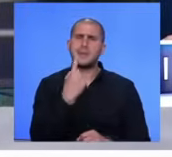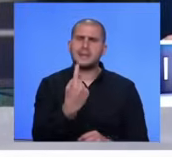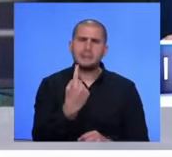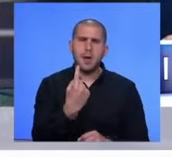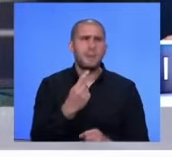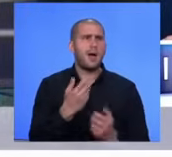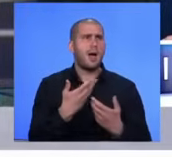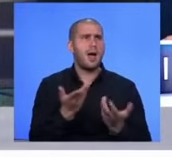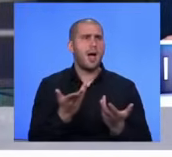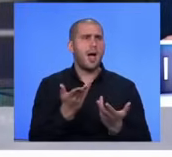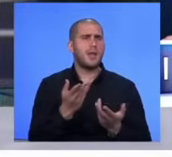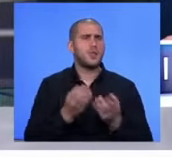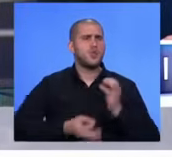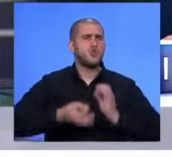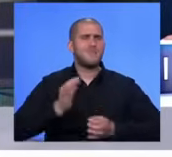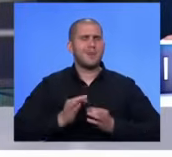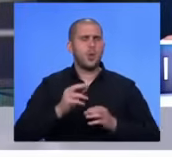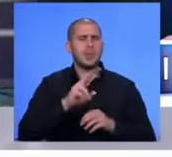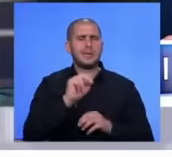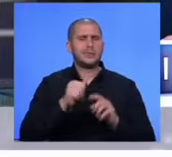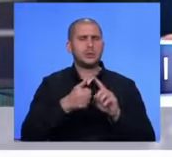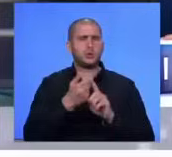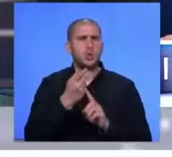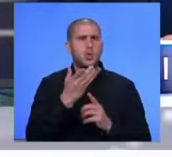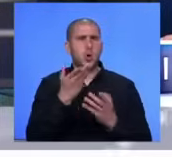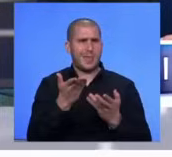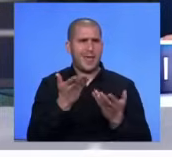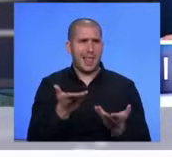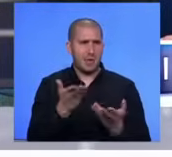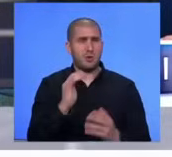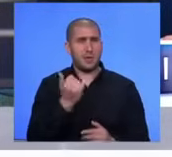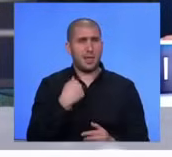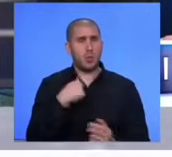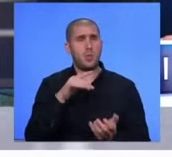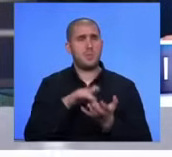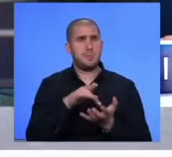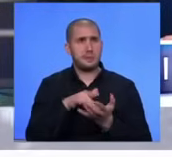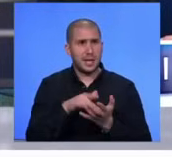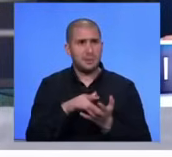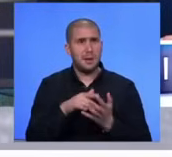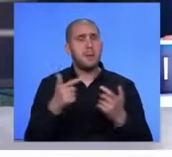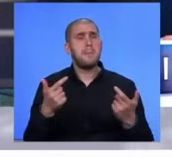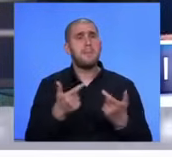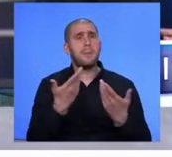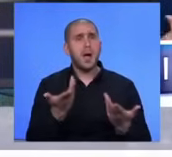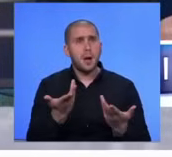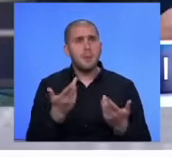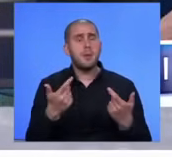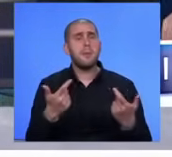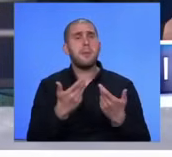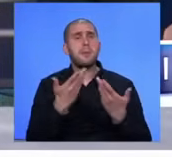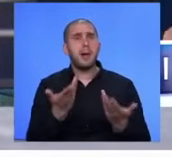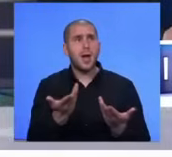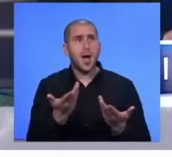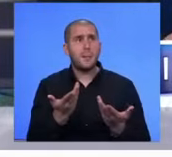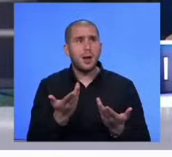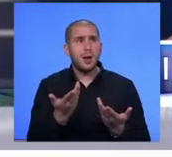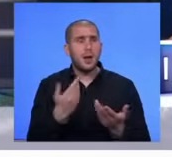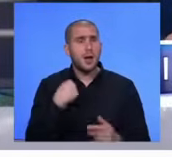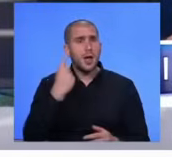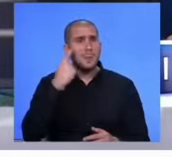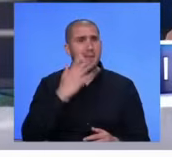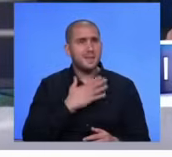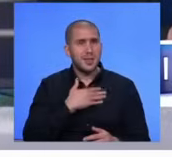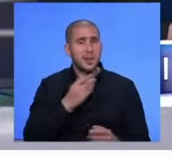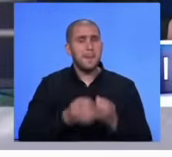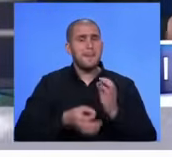אין שפיטות לסוגיות הללו, שכן אנחנו נמצאים במלחמה, ובמלחמה, למיטב ידיעתי,